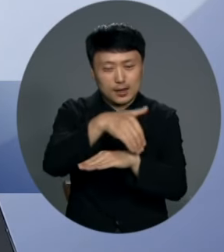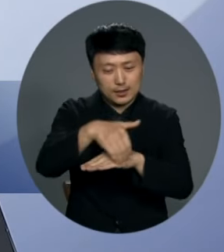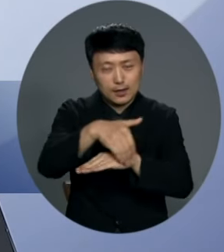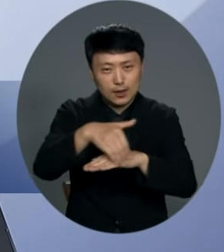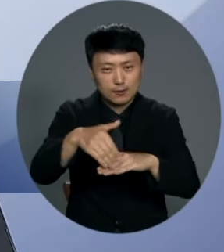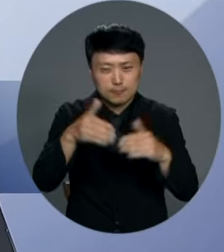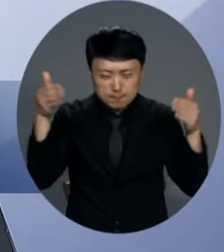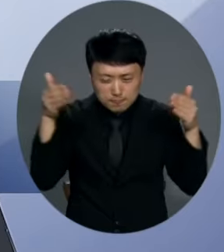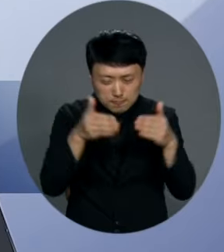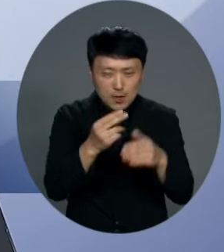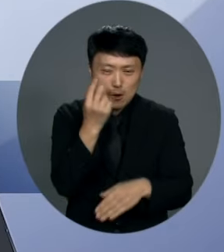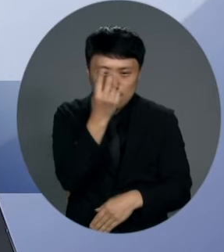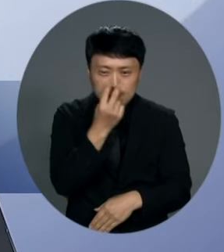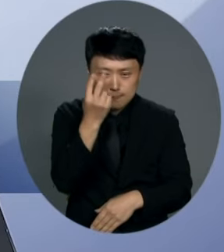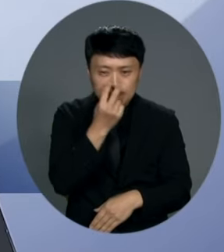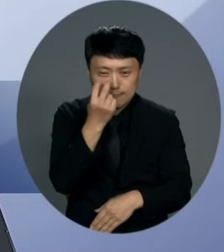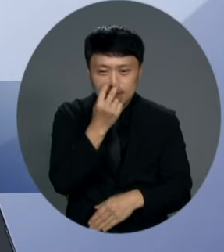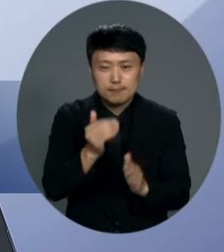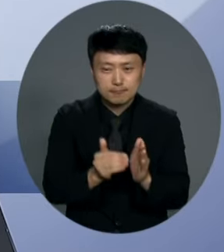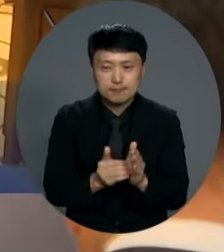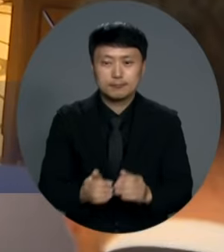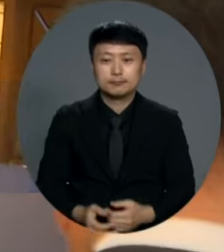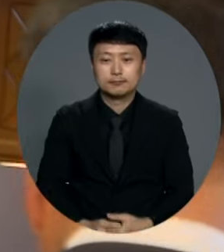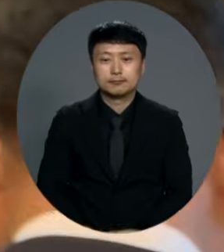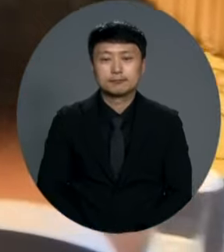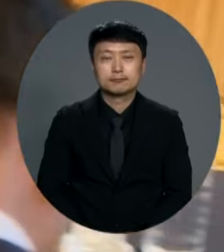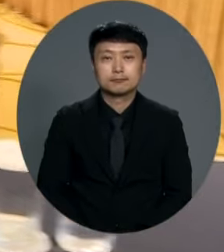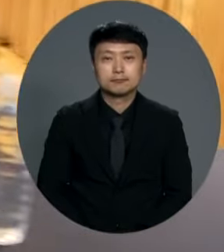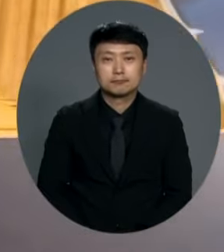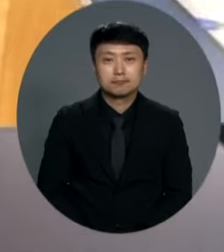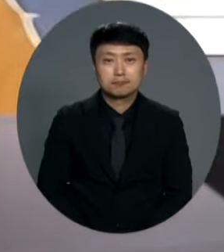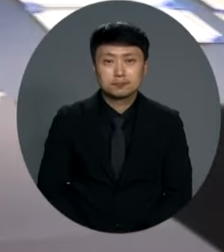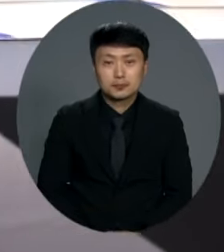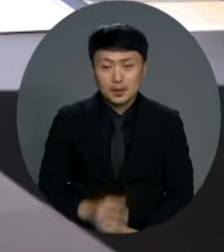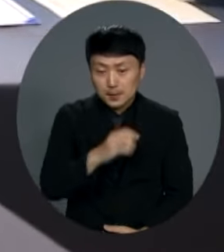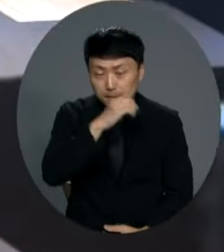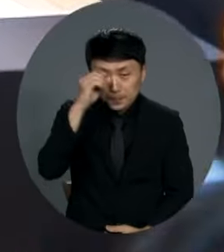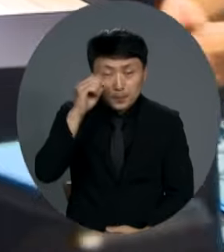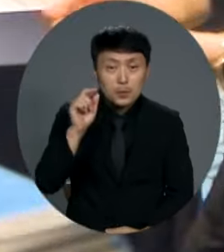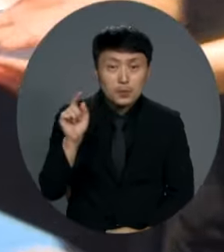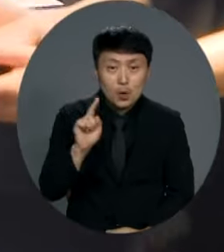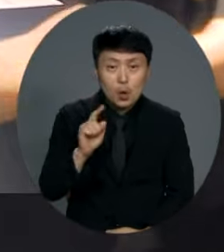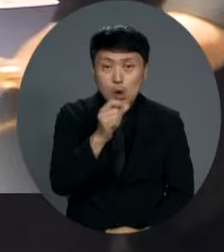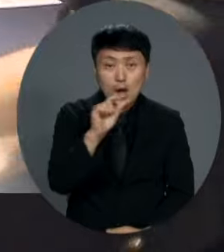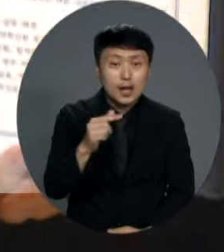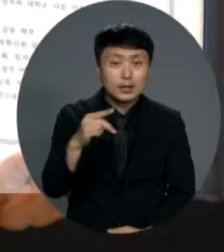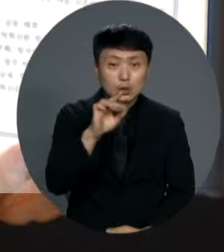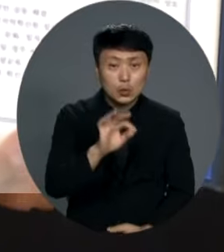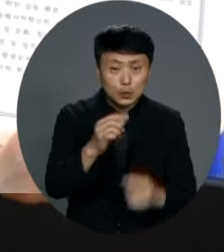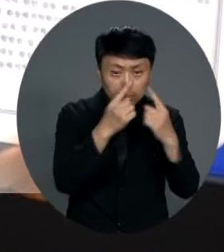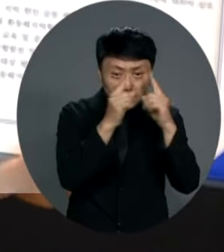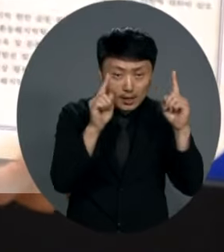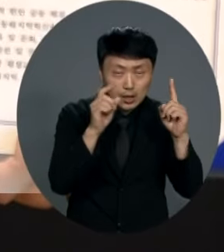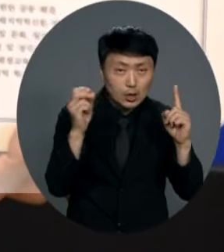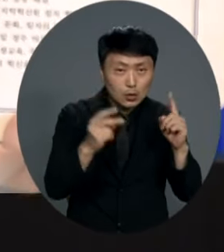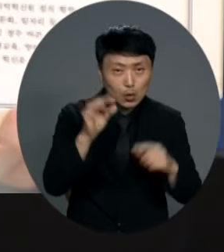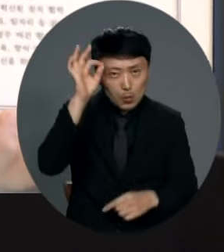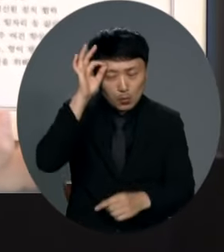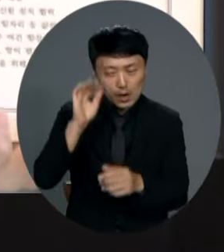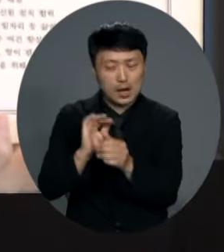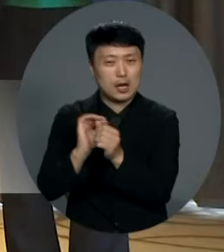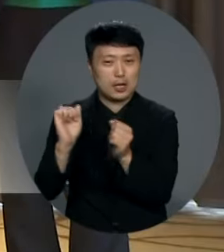수립하였는지를 중점적으로 살펴보았습니다. 선정 기준을 감안하면 한동대만이 아니라 포항시와 경상북도